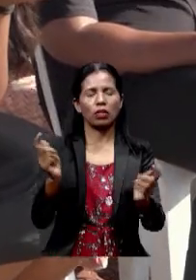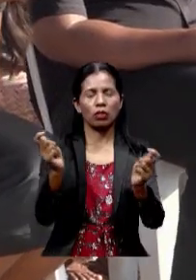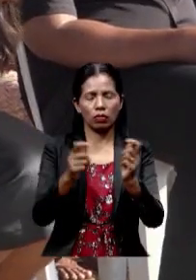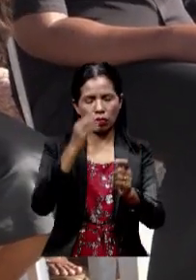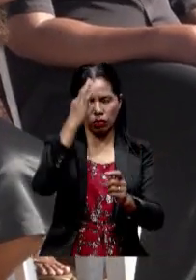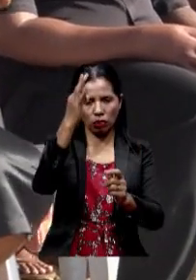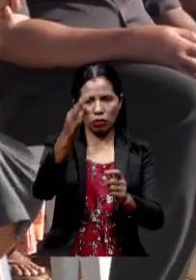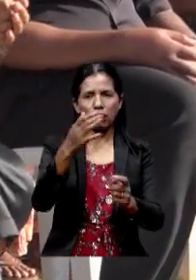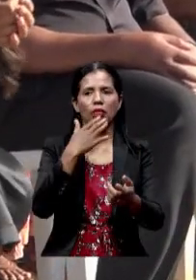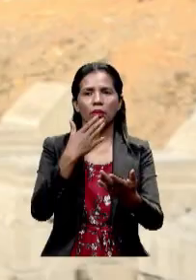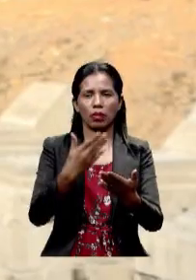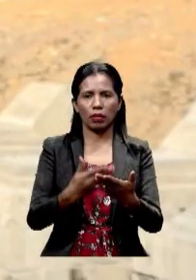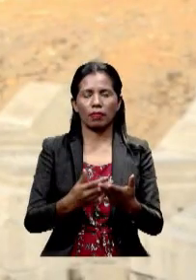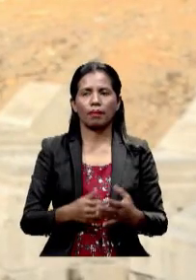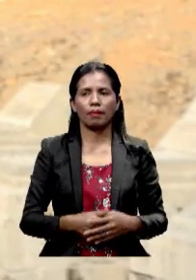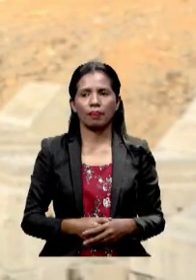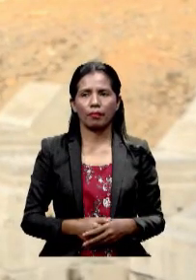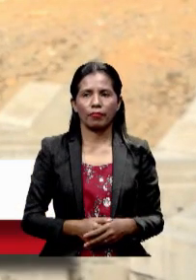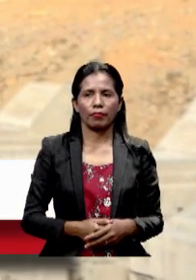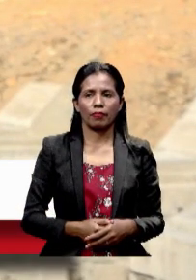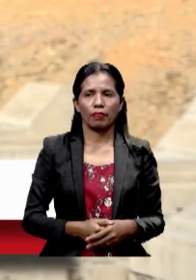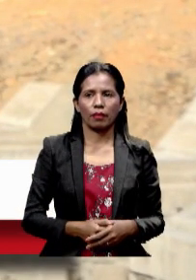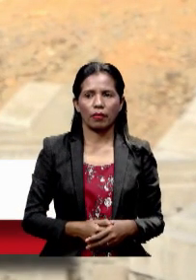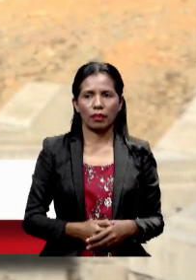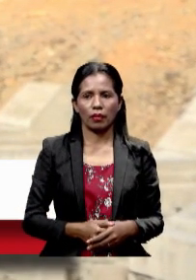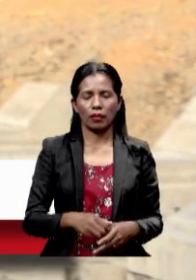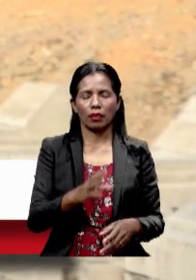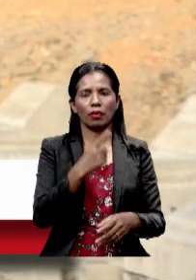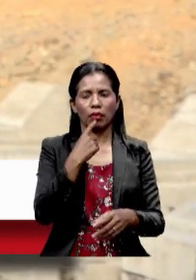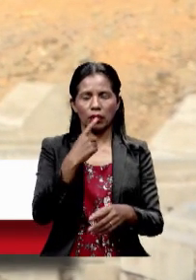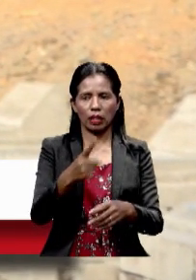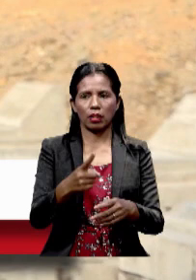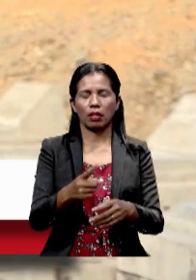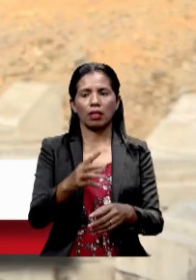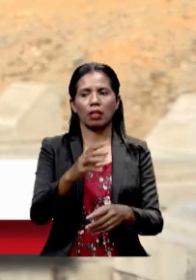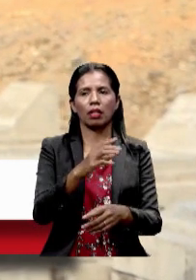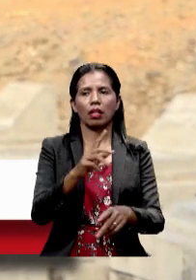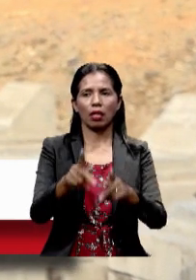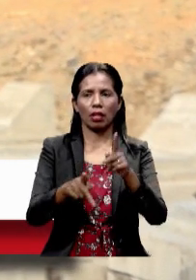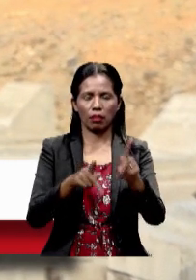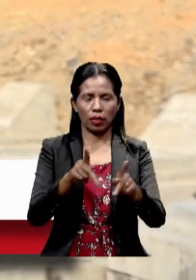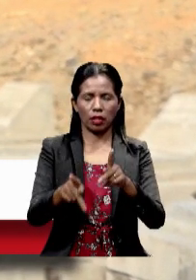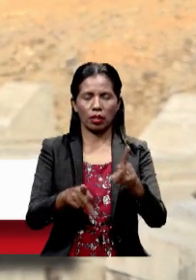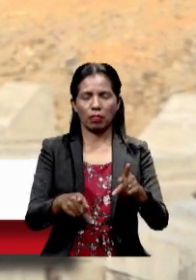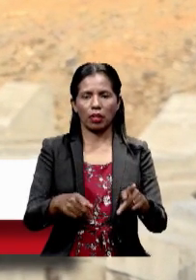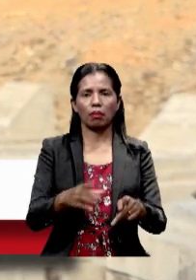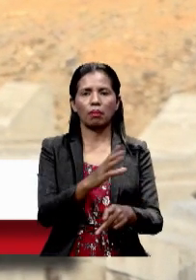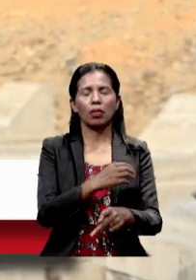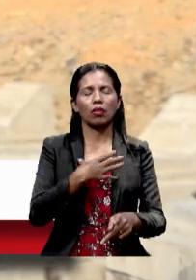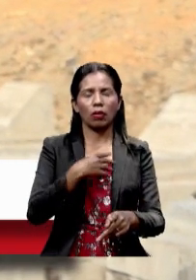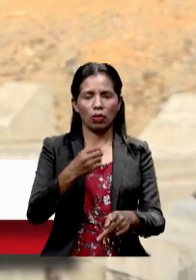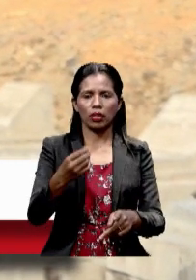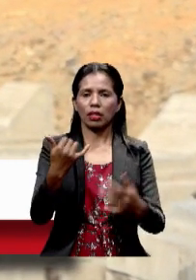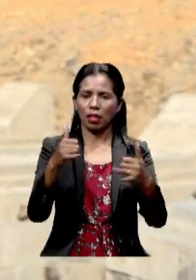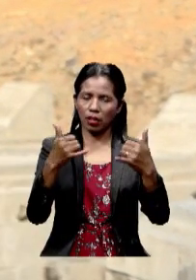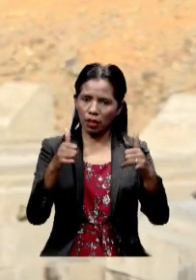beho kualidadi. Memoria sadozo hansang eman be ma karakter ne be ma komik one karakter